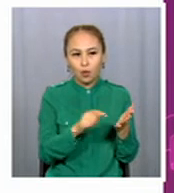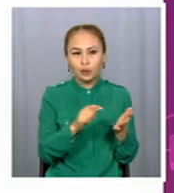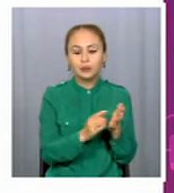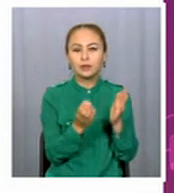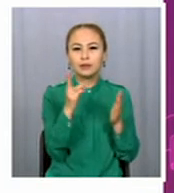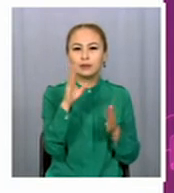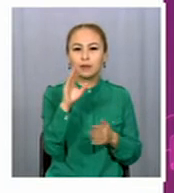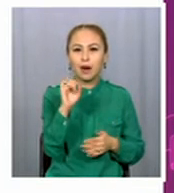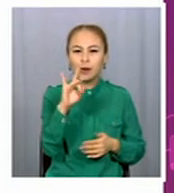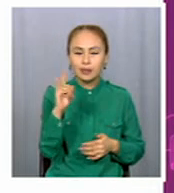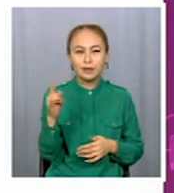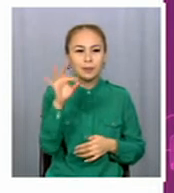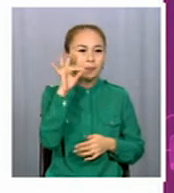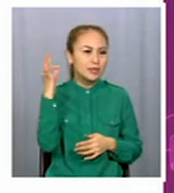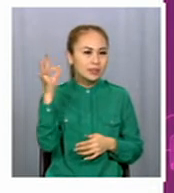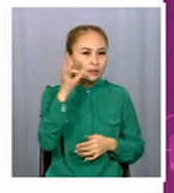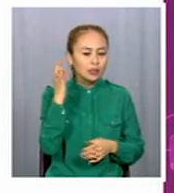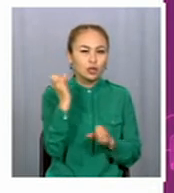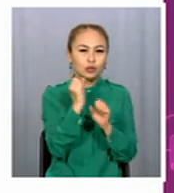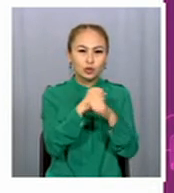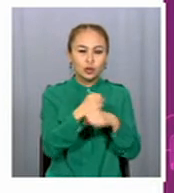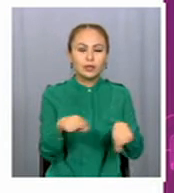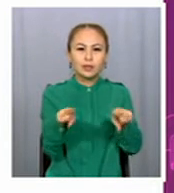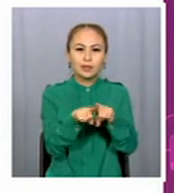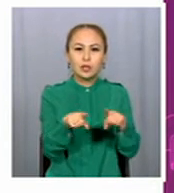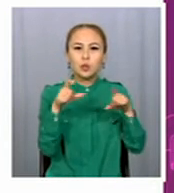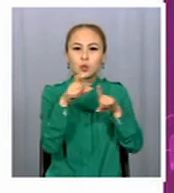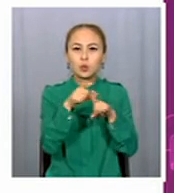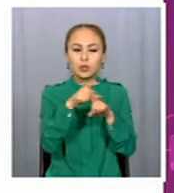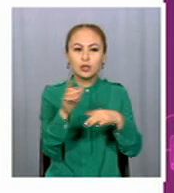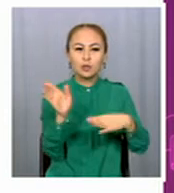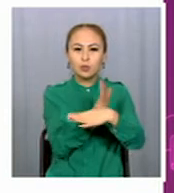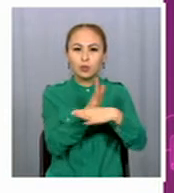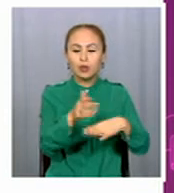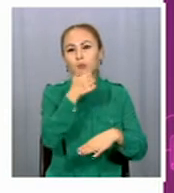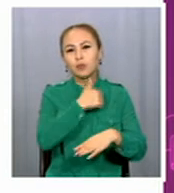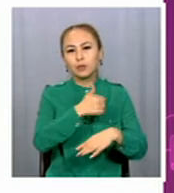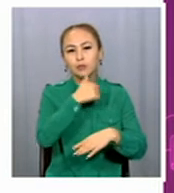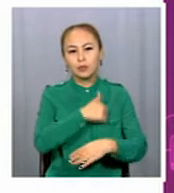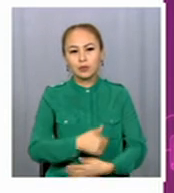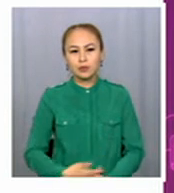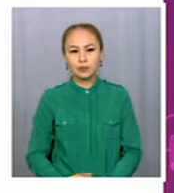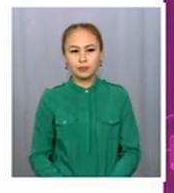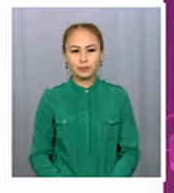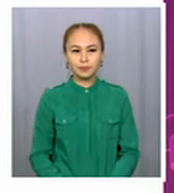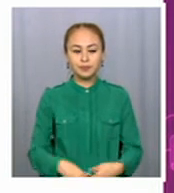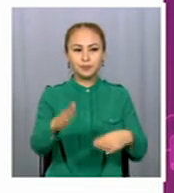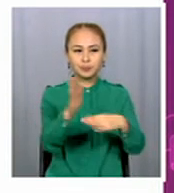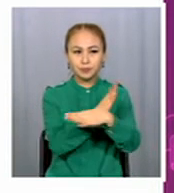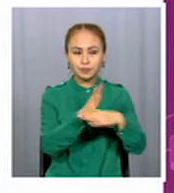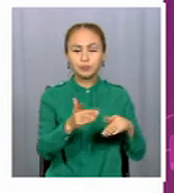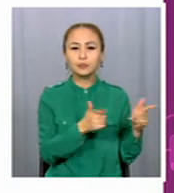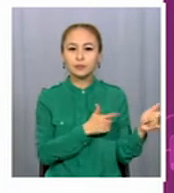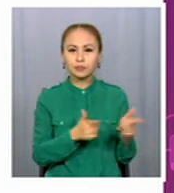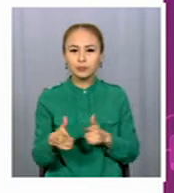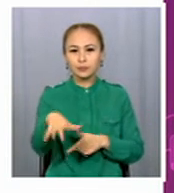тары, мысық, сүйек сөздерін буынға бөліп көріңдер. Буынға бөлуге дайынсыңдар